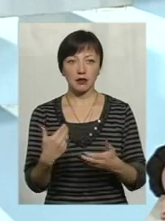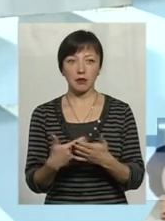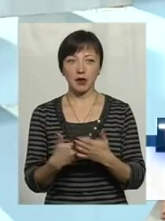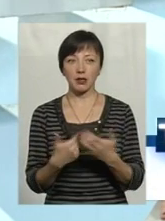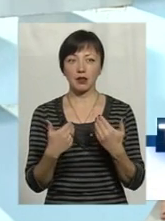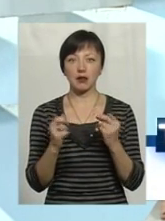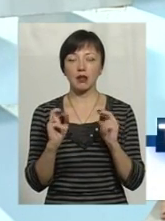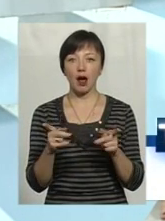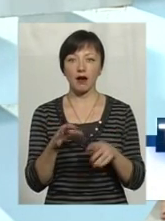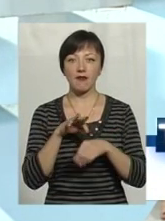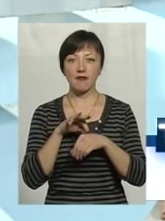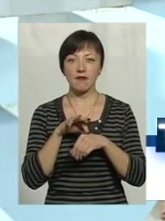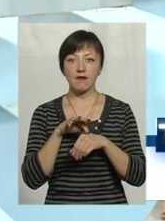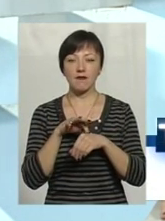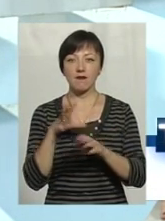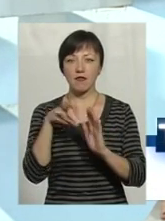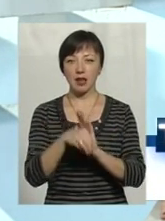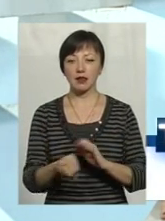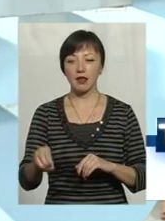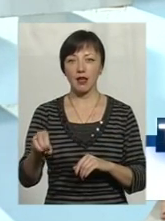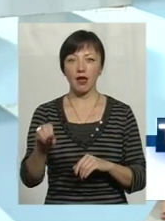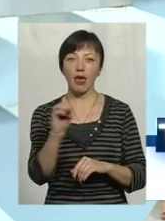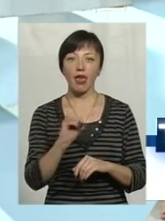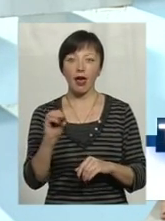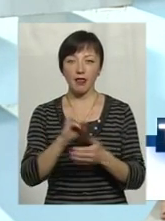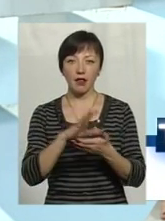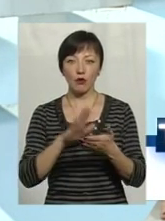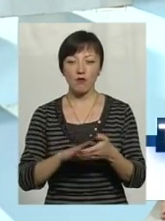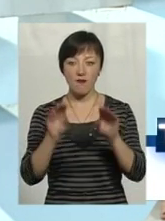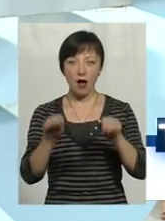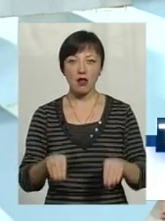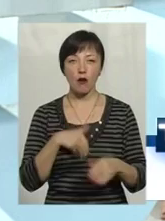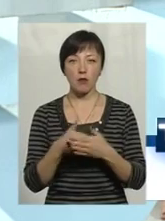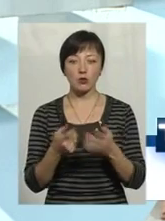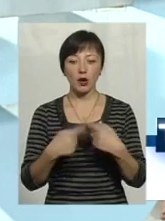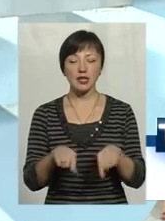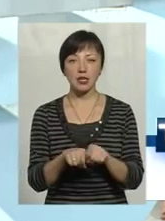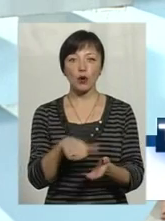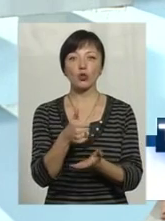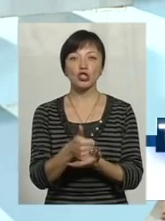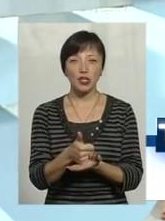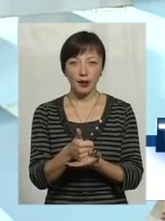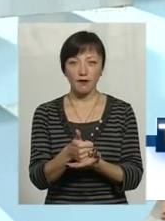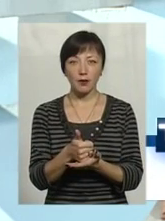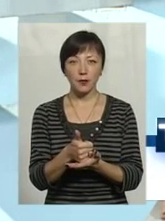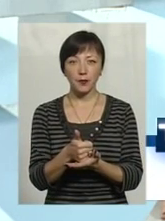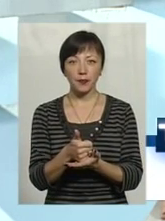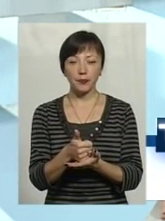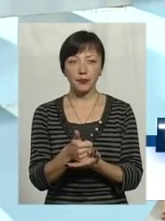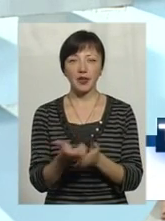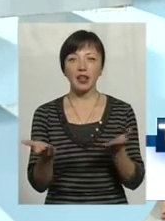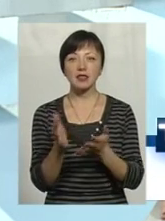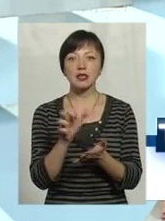наприклад, як введення е-декларування громадських організацій, які там очільників громадських організацій,